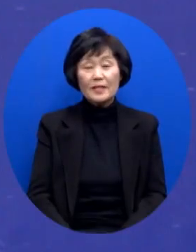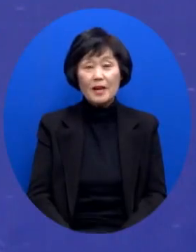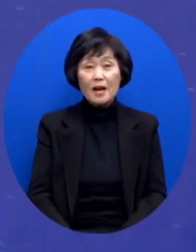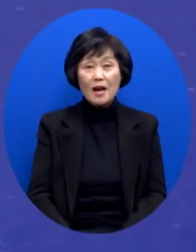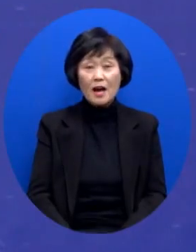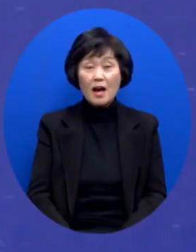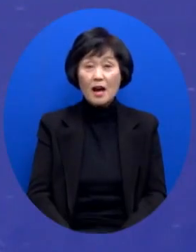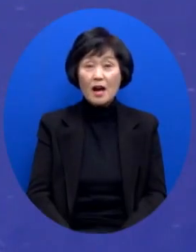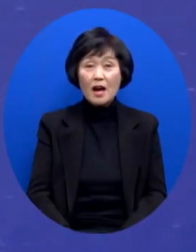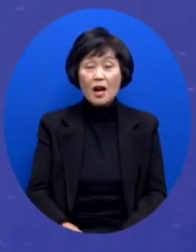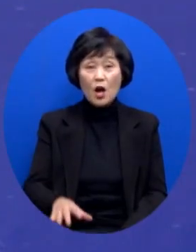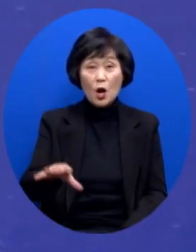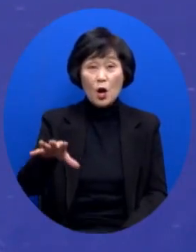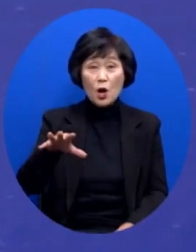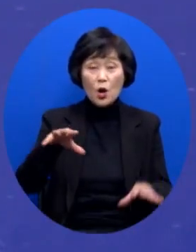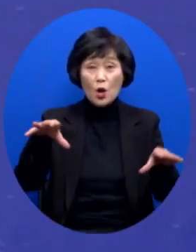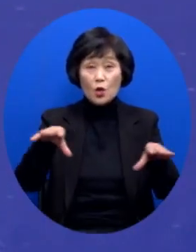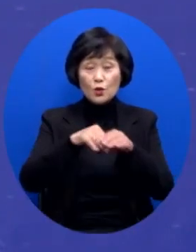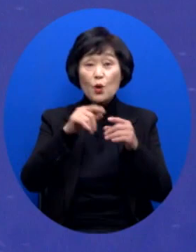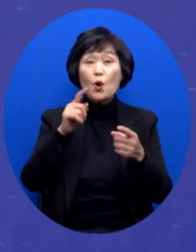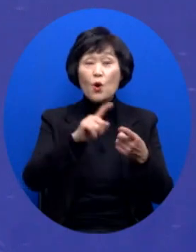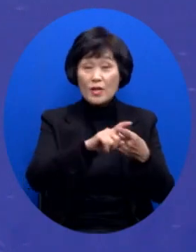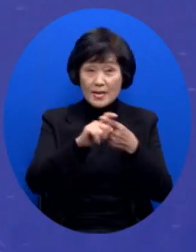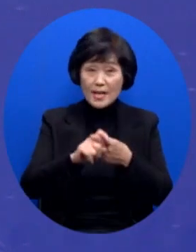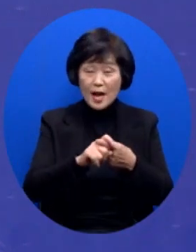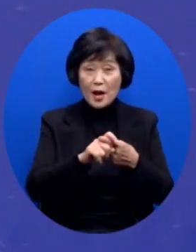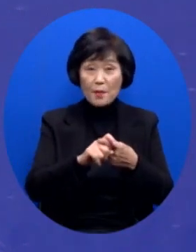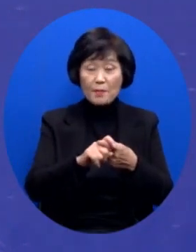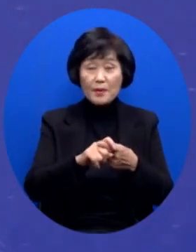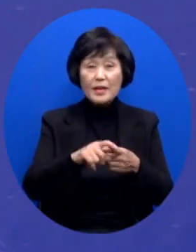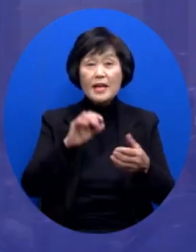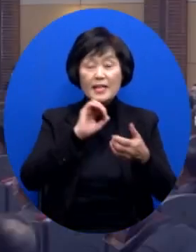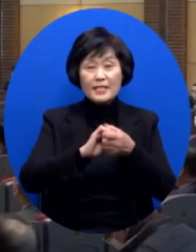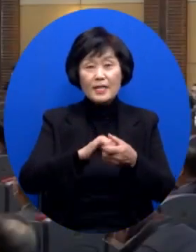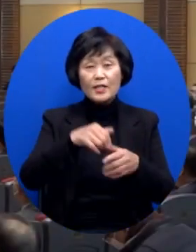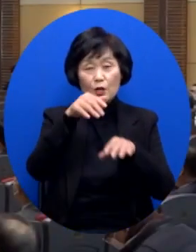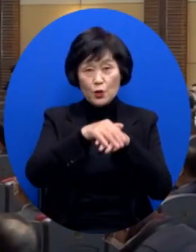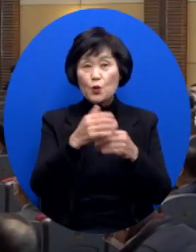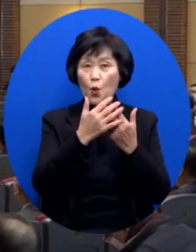한국교회 총연합이 오는 20일에 정기총회를 속회하기로 했습니다.